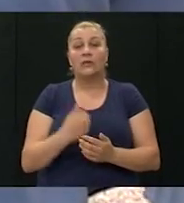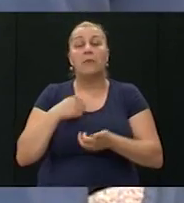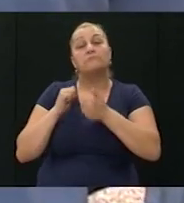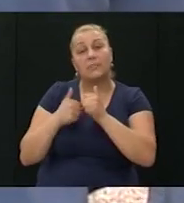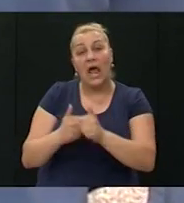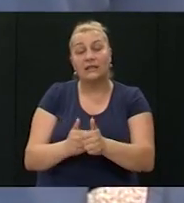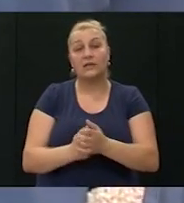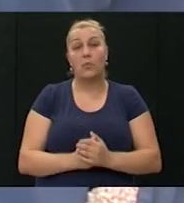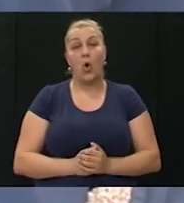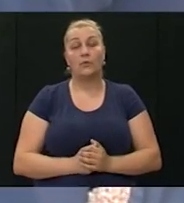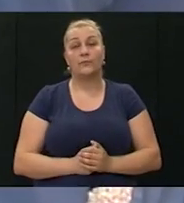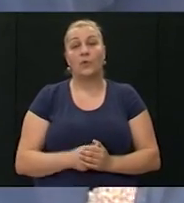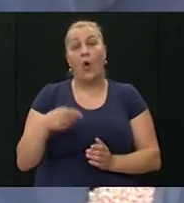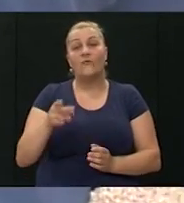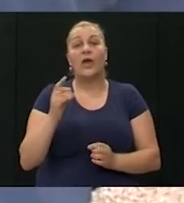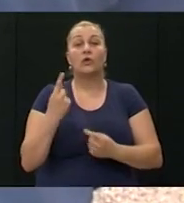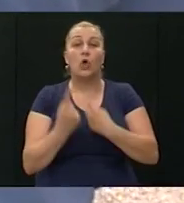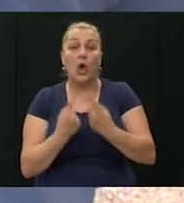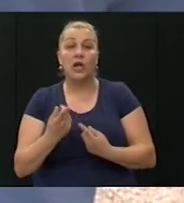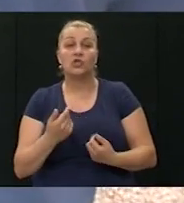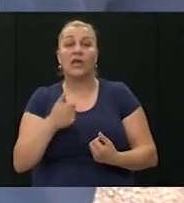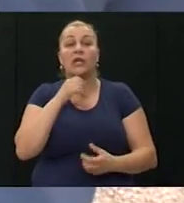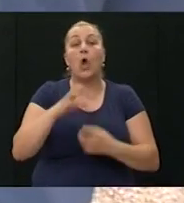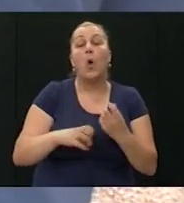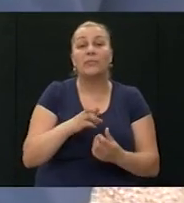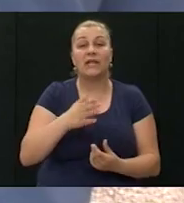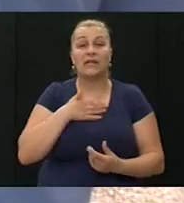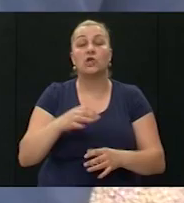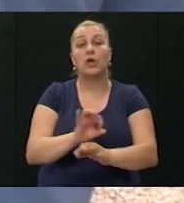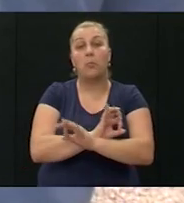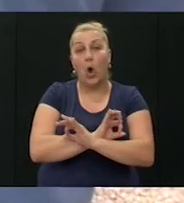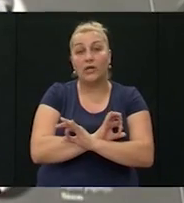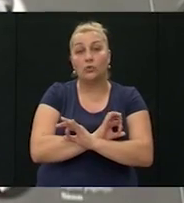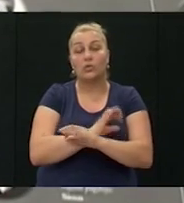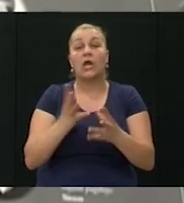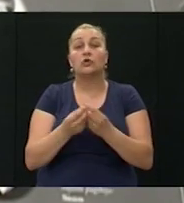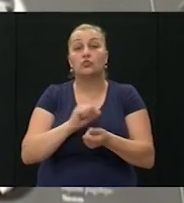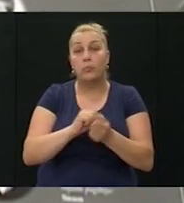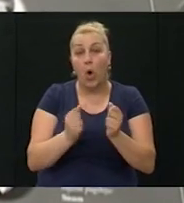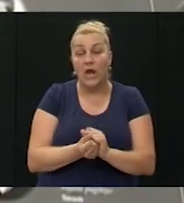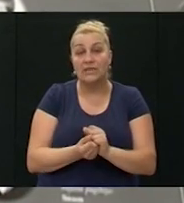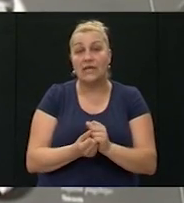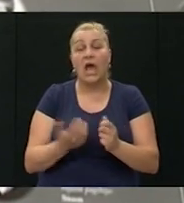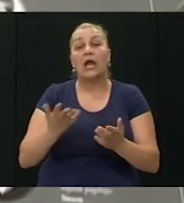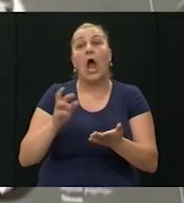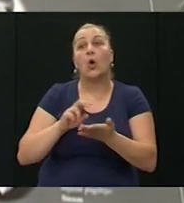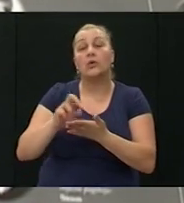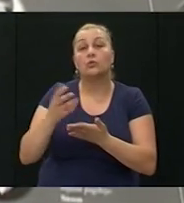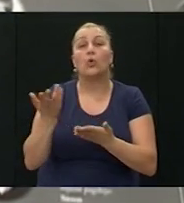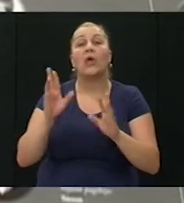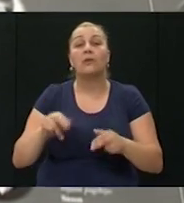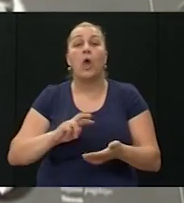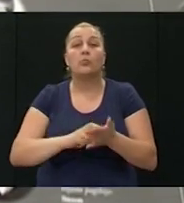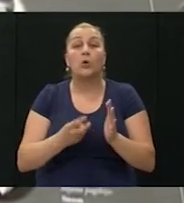da popratimo i te događaje i obitelji tih naših poginulih suboraca, kako idu, koje